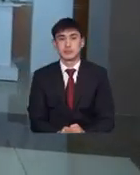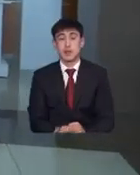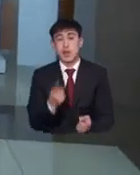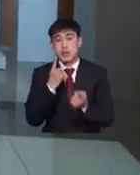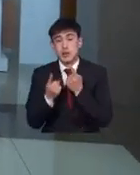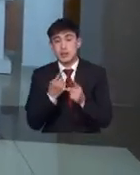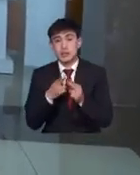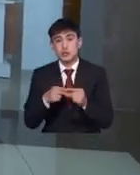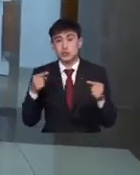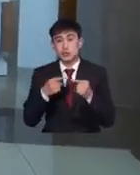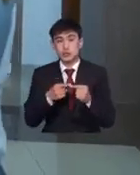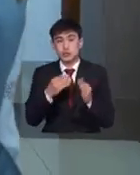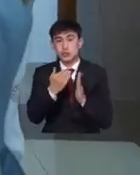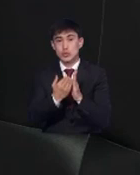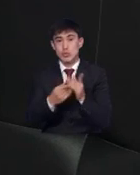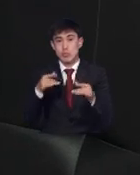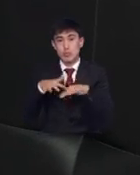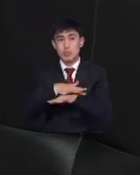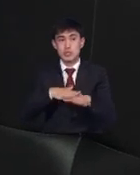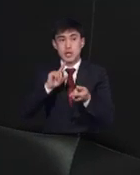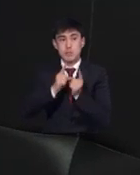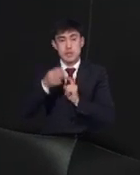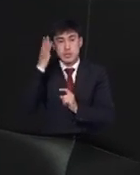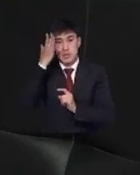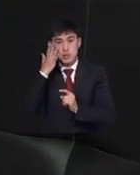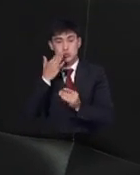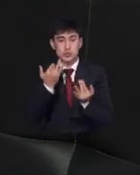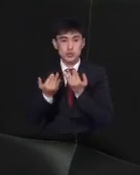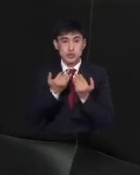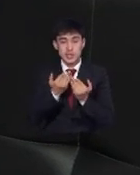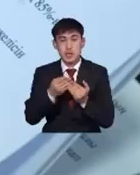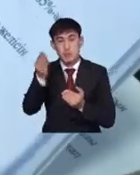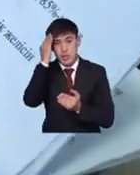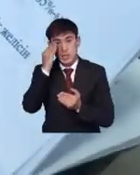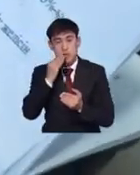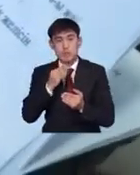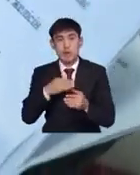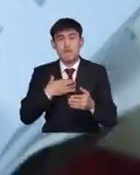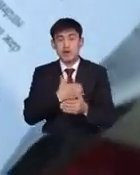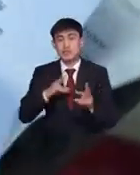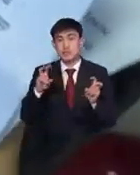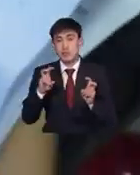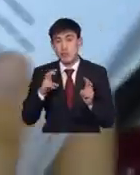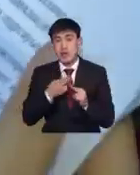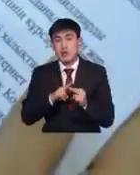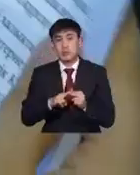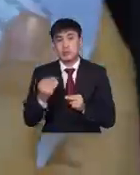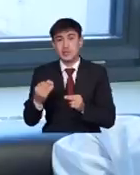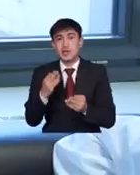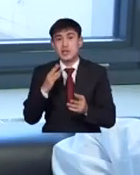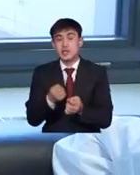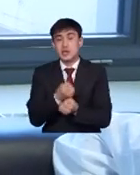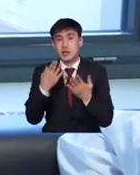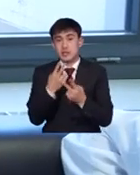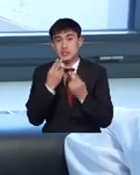Дебаты – это четко структурированный публичный обмен идеями, суждениями и мнениями по актуальным темам. Кроме того, это и